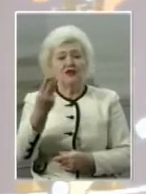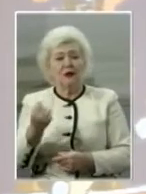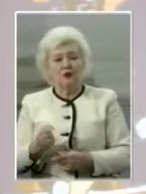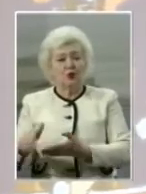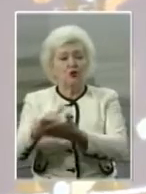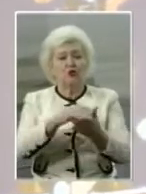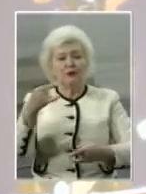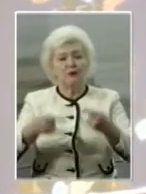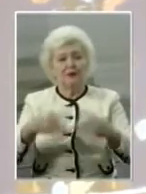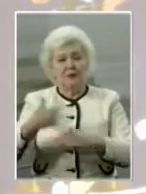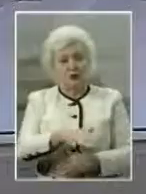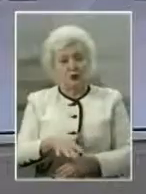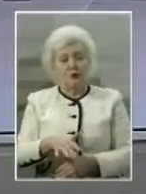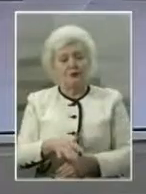Херсон.